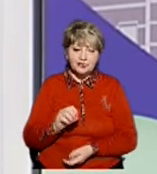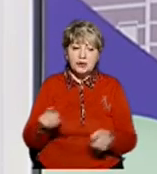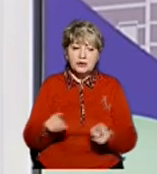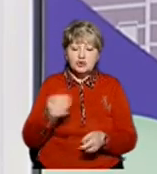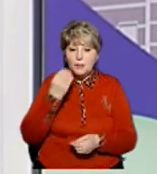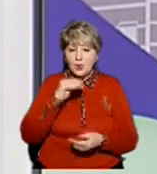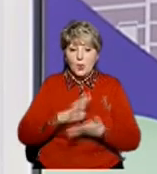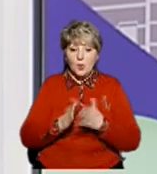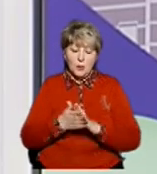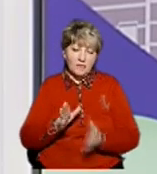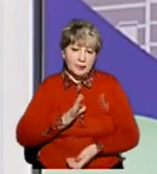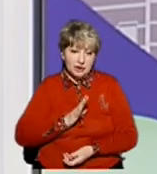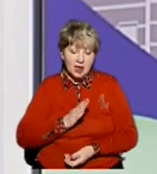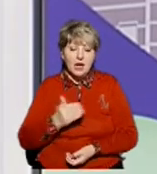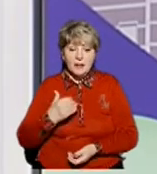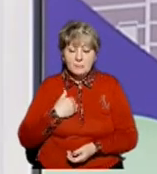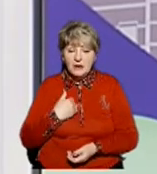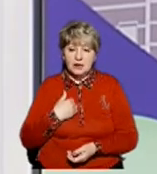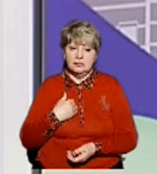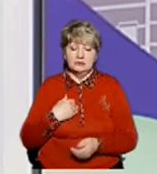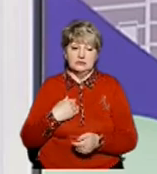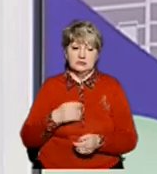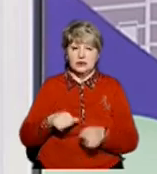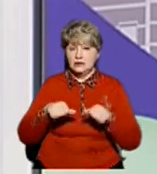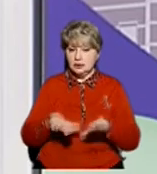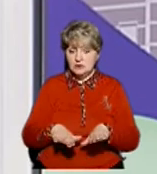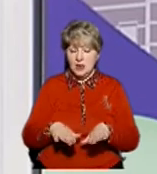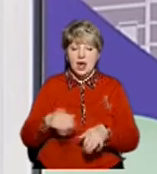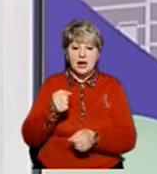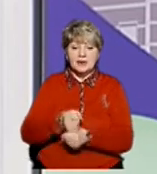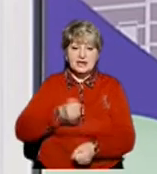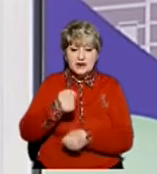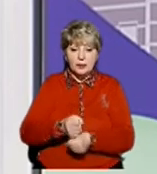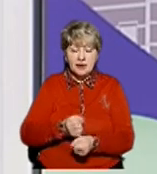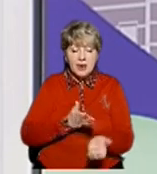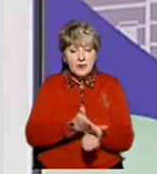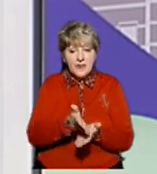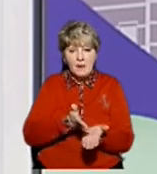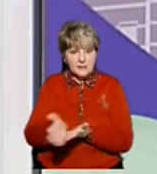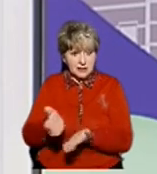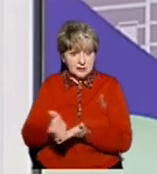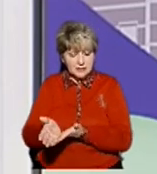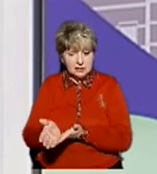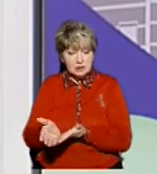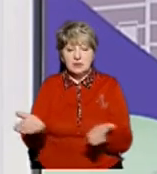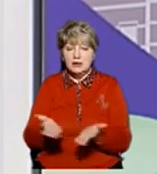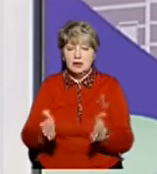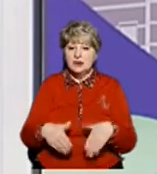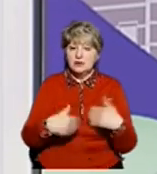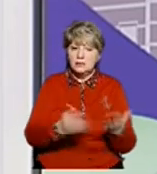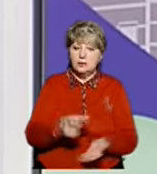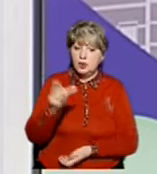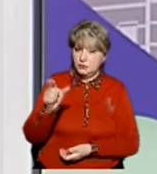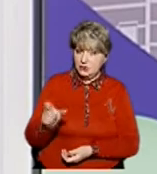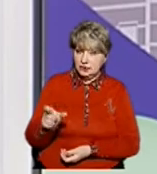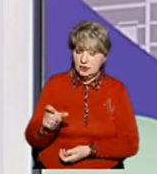щоб кращі умови були, то ми пішли тим шляхом, що ми розробили направлення, яке даємо цій людині,